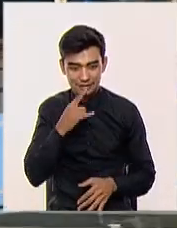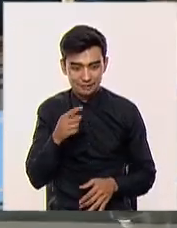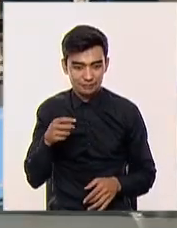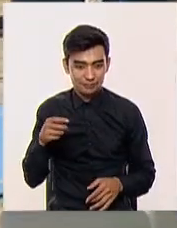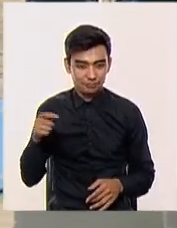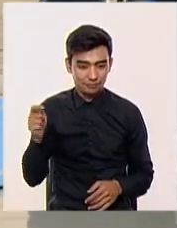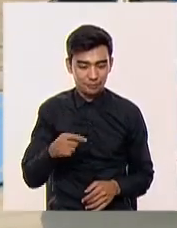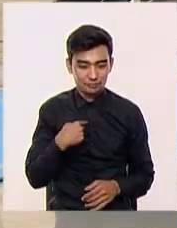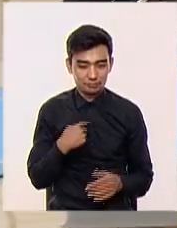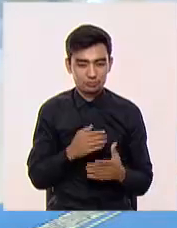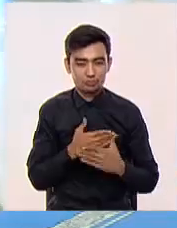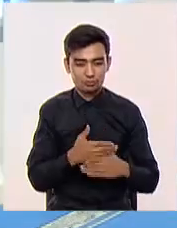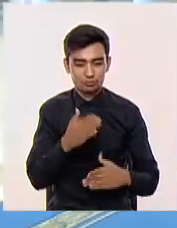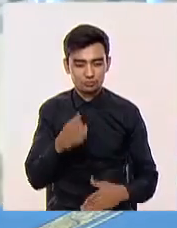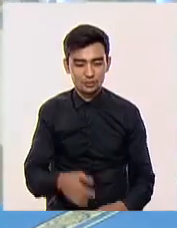дела Казахстана.